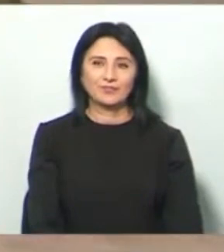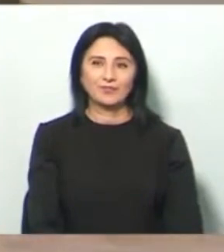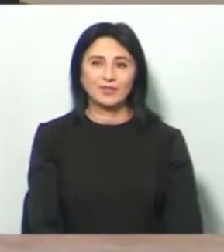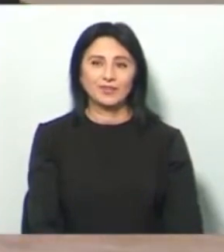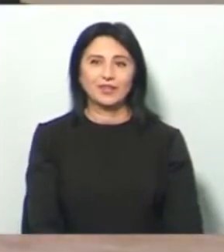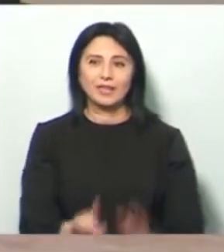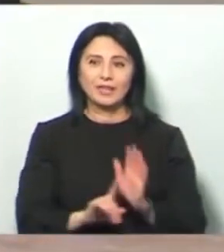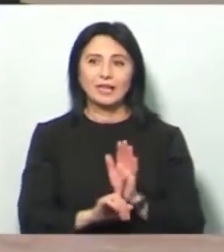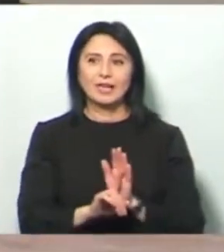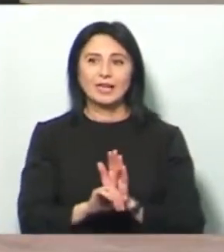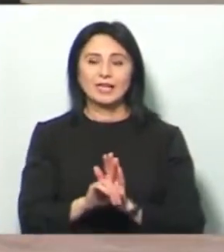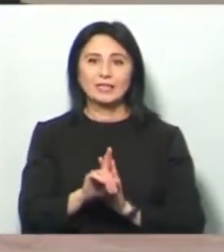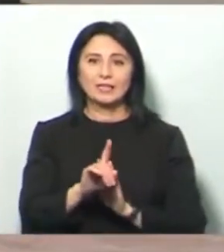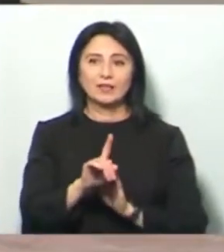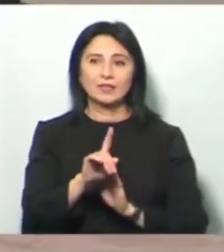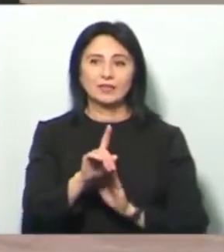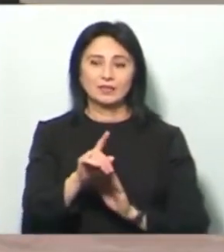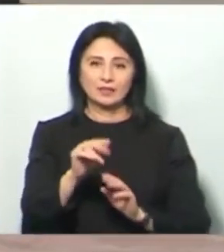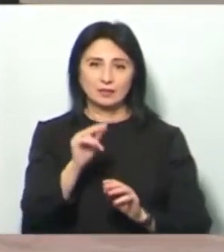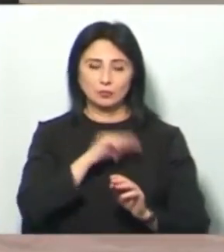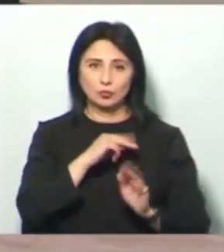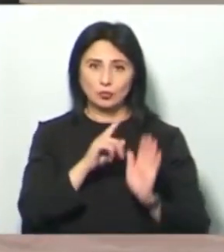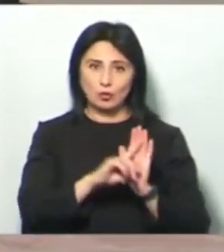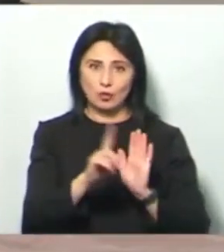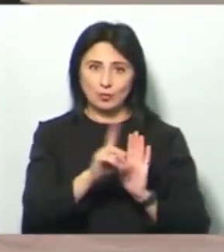აქ დავიწყე პესასალებელში მუშაობა.